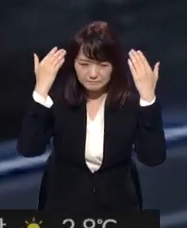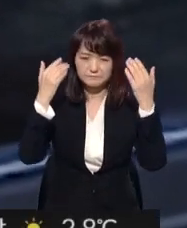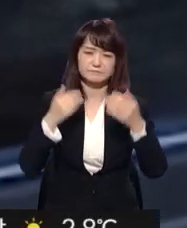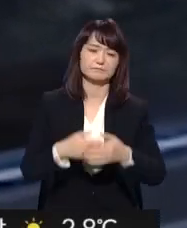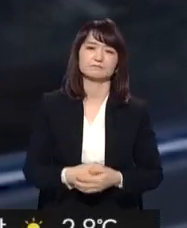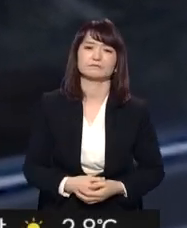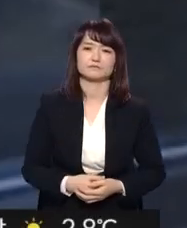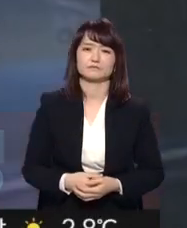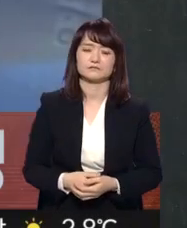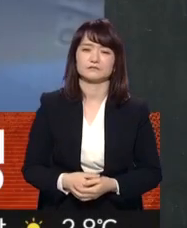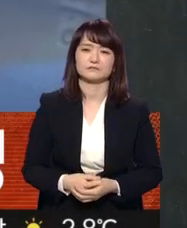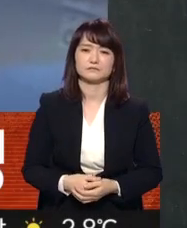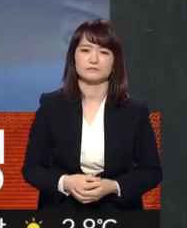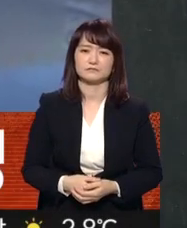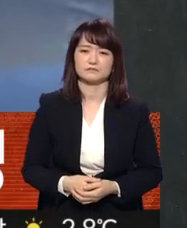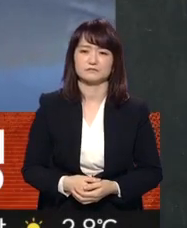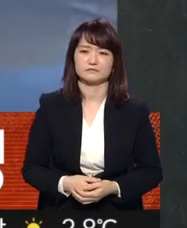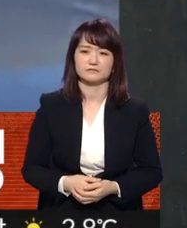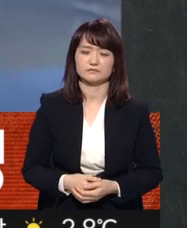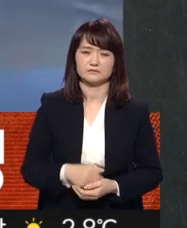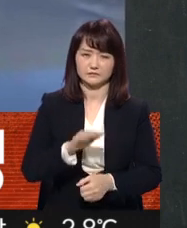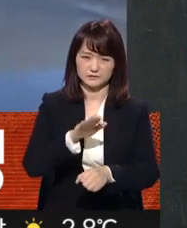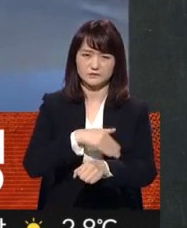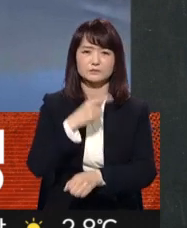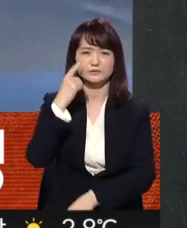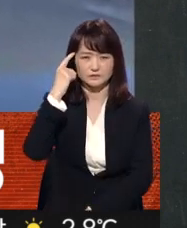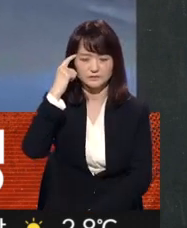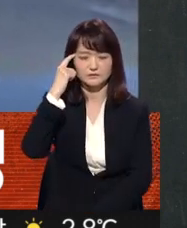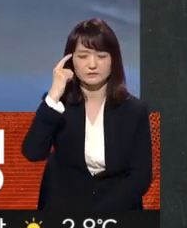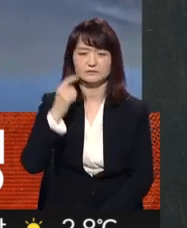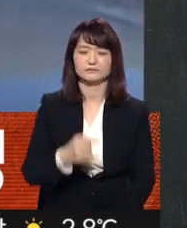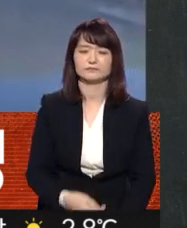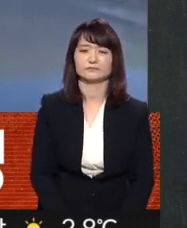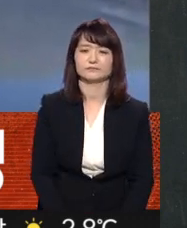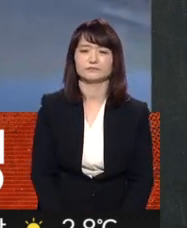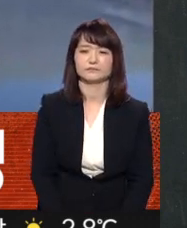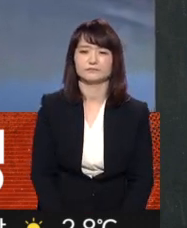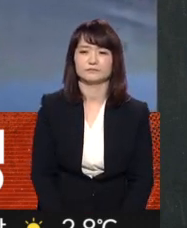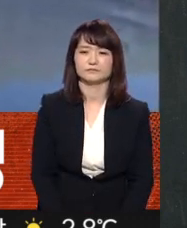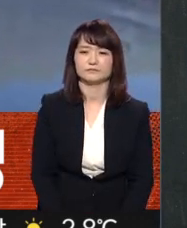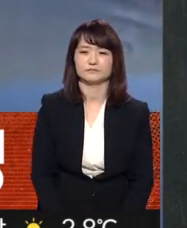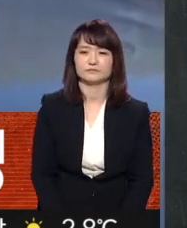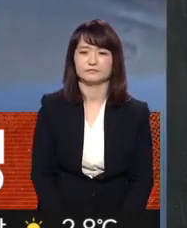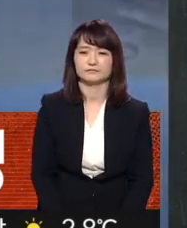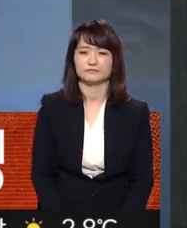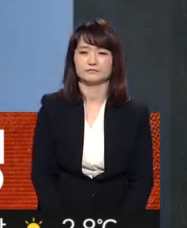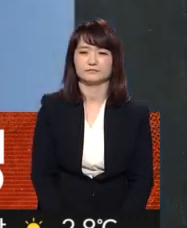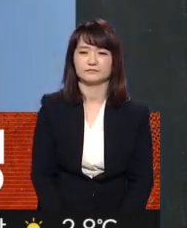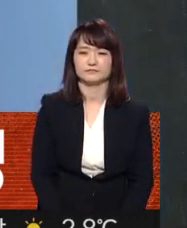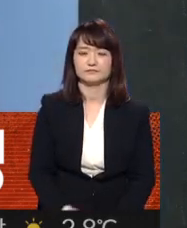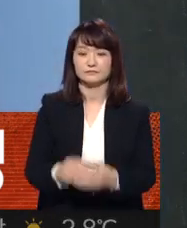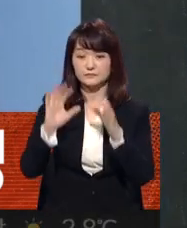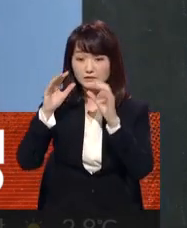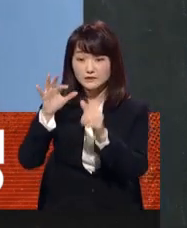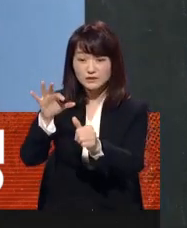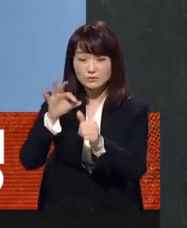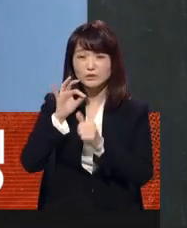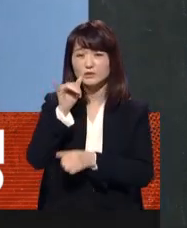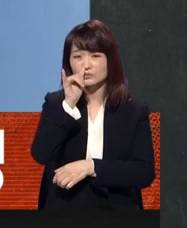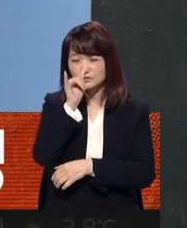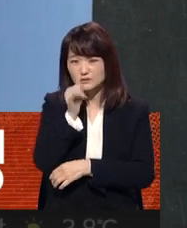하는 아주 이렇게 단편적인 단견의 생각을 갖다 하는 것이 아닌가라고 하는 그런 측면에서는 사실 한 아이를 살릴 수가